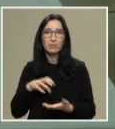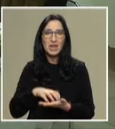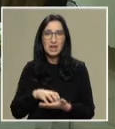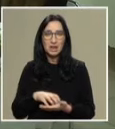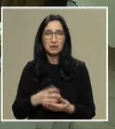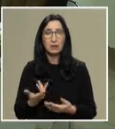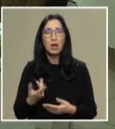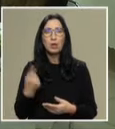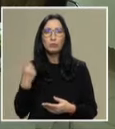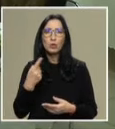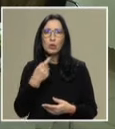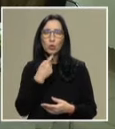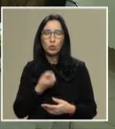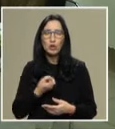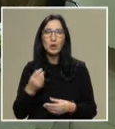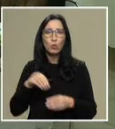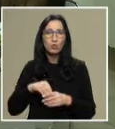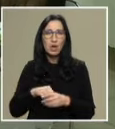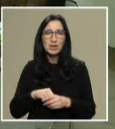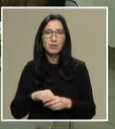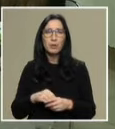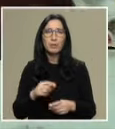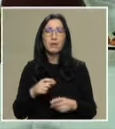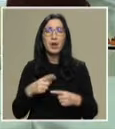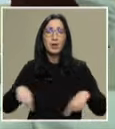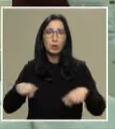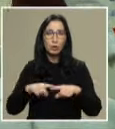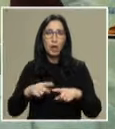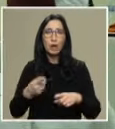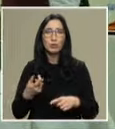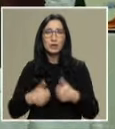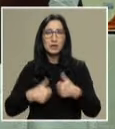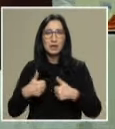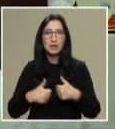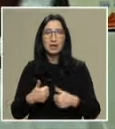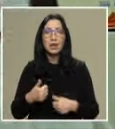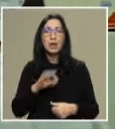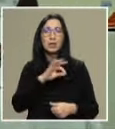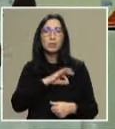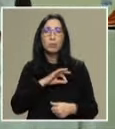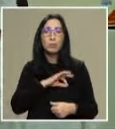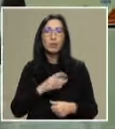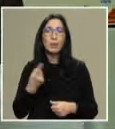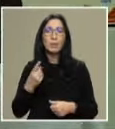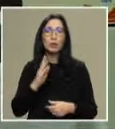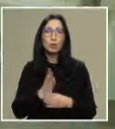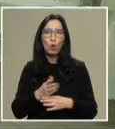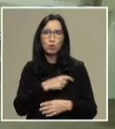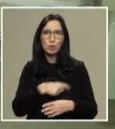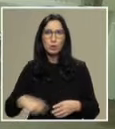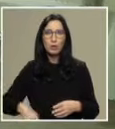участваме в регионални състезания. Последните две години имаме постижения и стигаме до национални състезания в областта